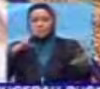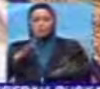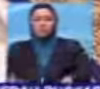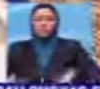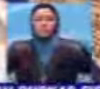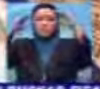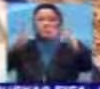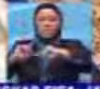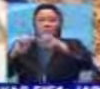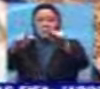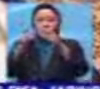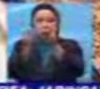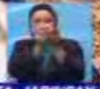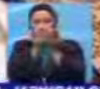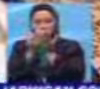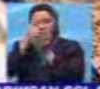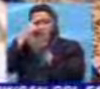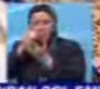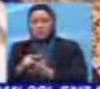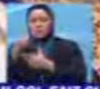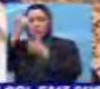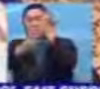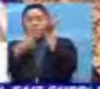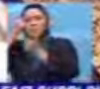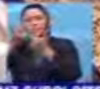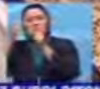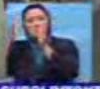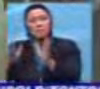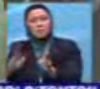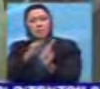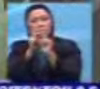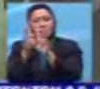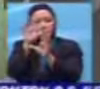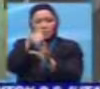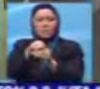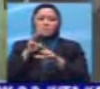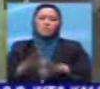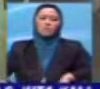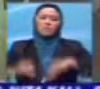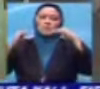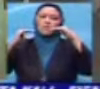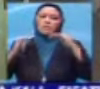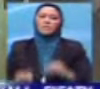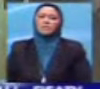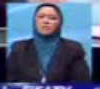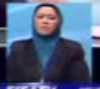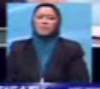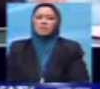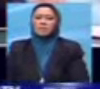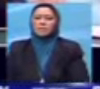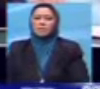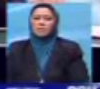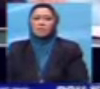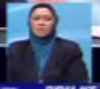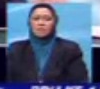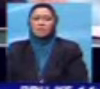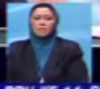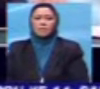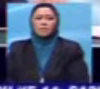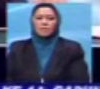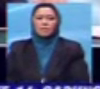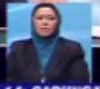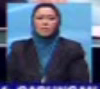Tumpat 2 untuk melawat penduduk terjejas banjir.